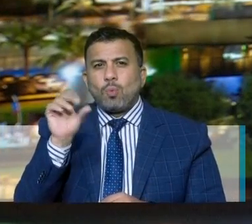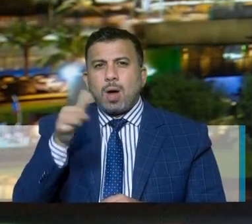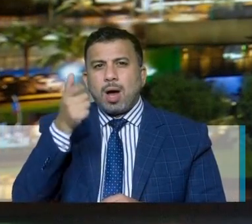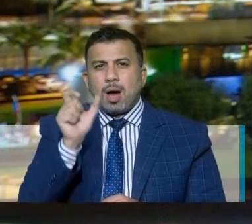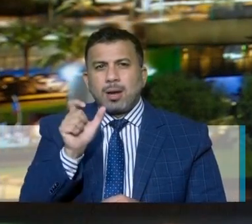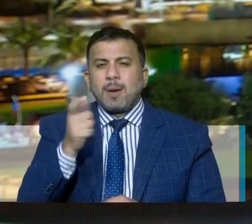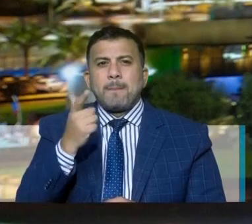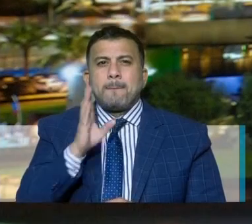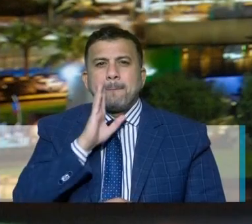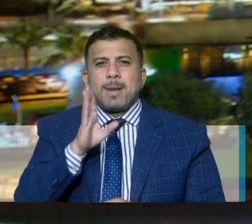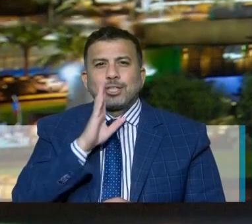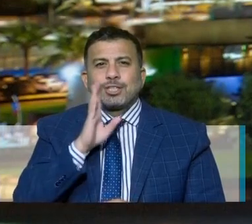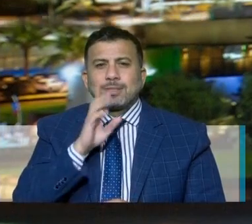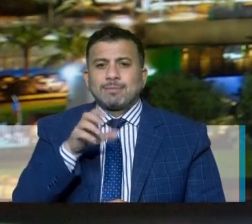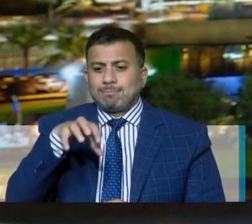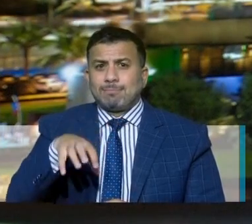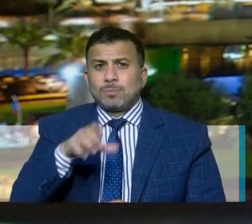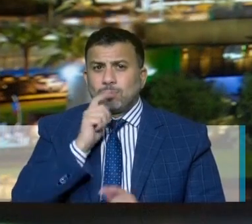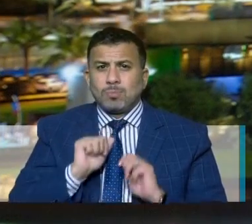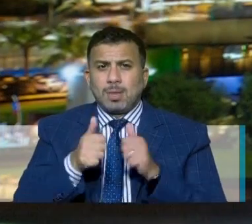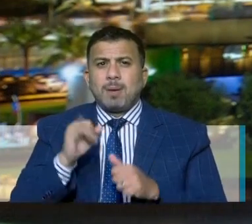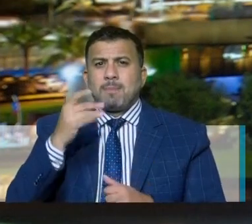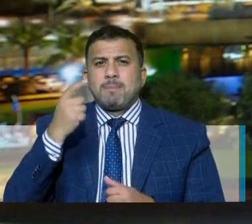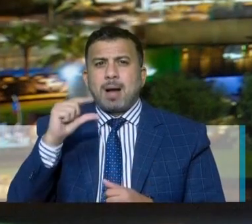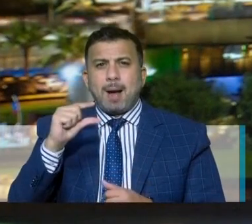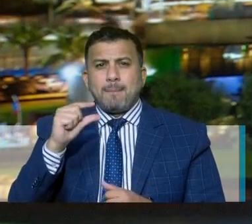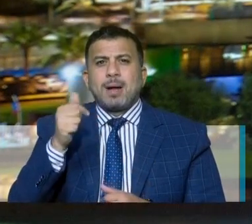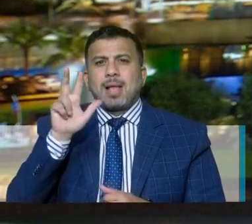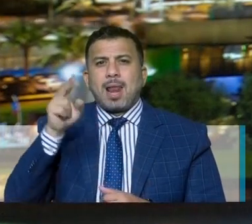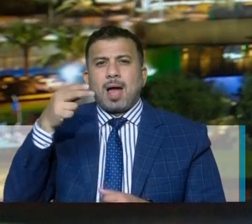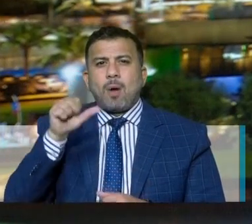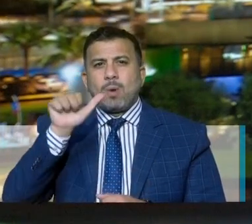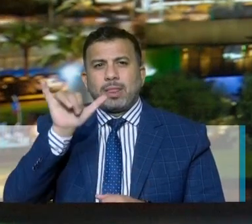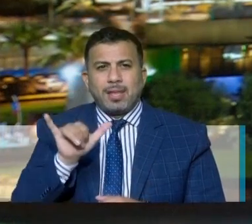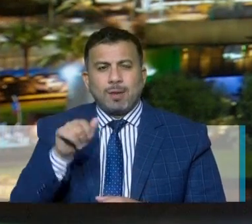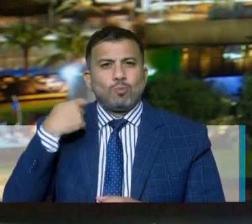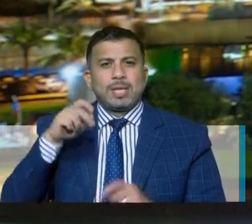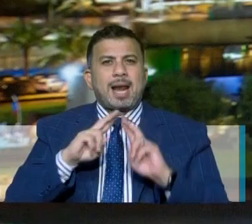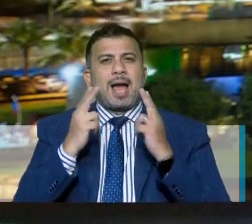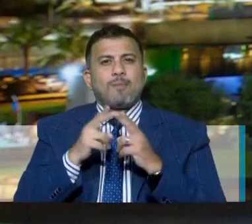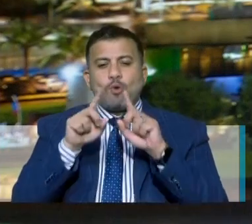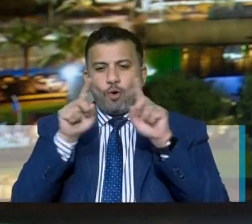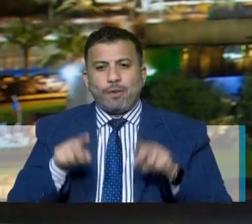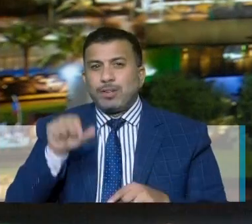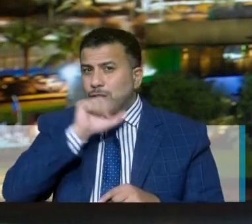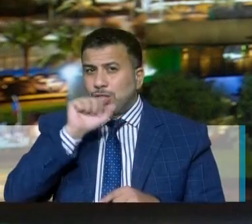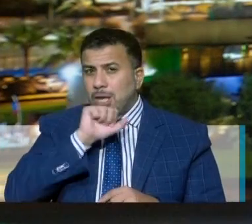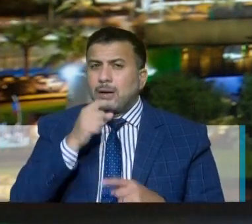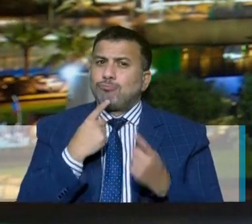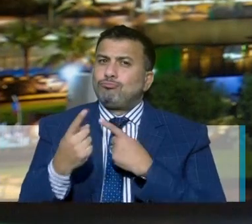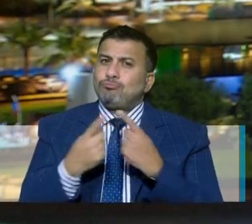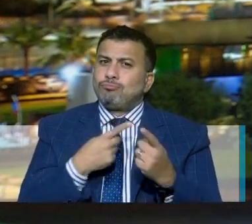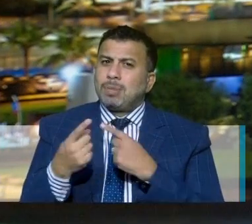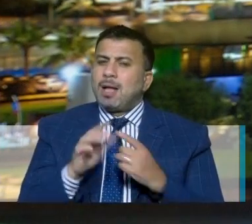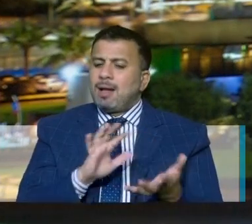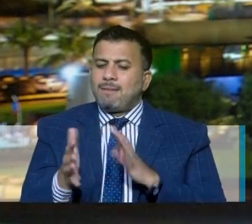مملكه بلجيكا لدى الدوله بحضور سعاده محمد احمد امين العوضي مدير عام غرفه الشارقه وتم خلال اللقاء